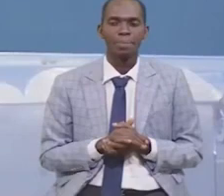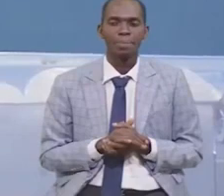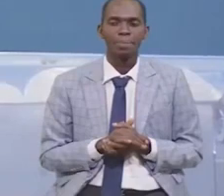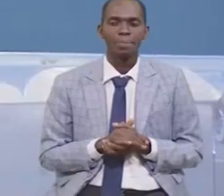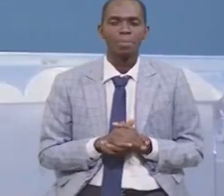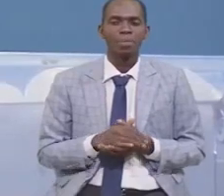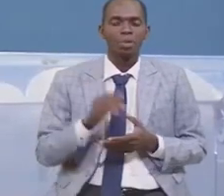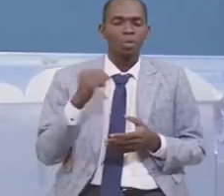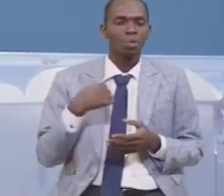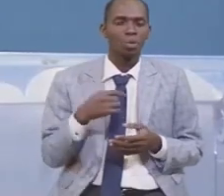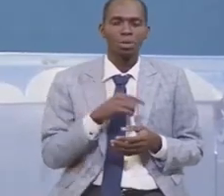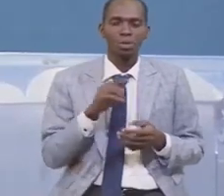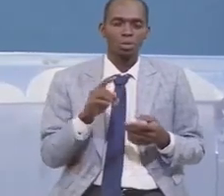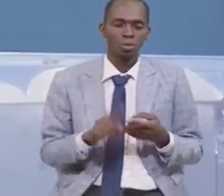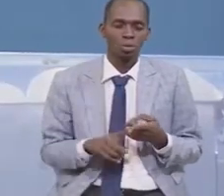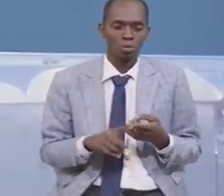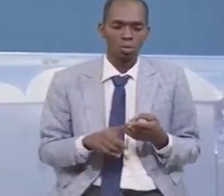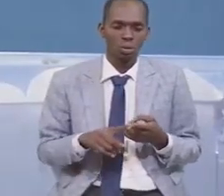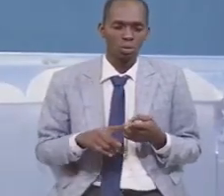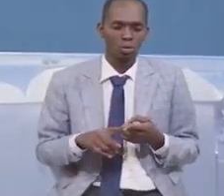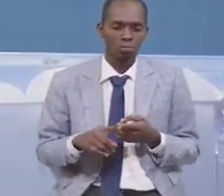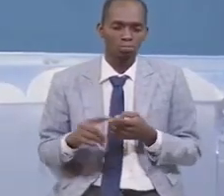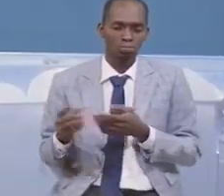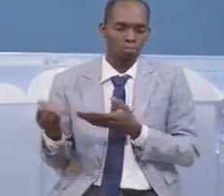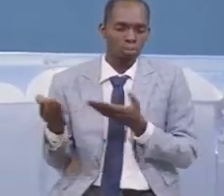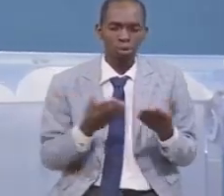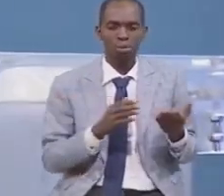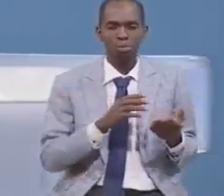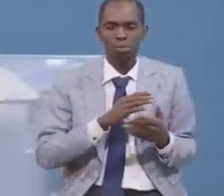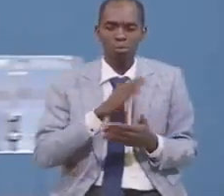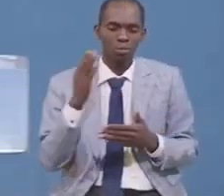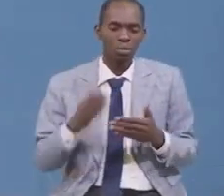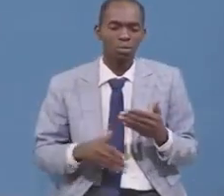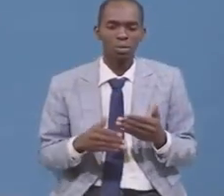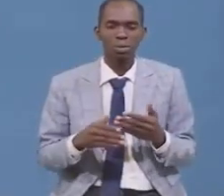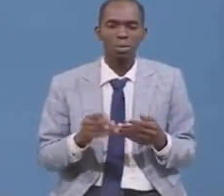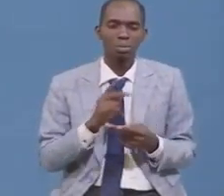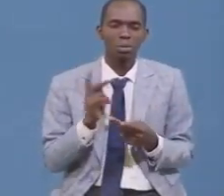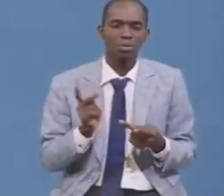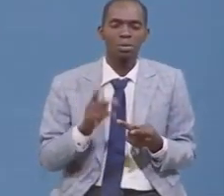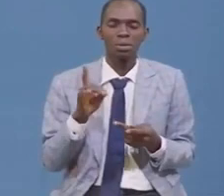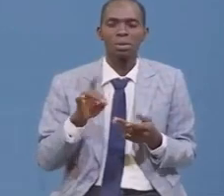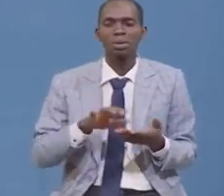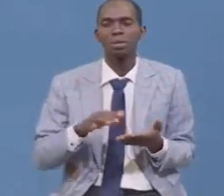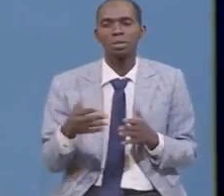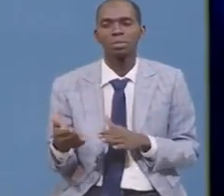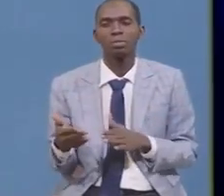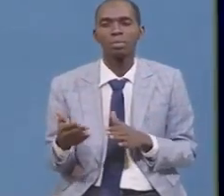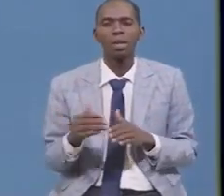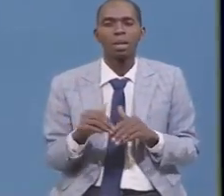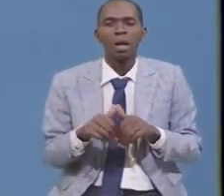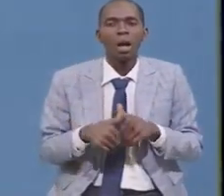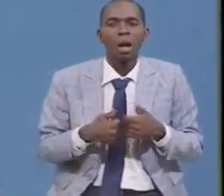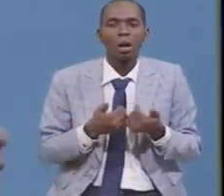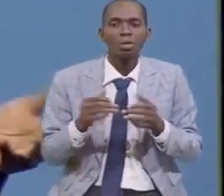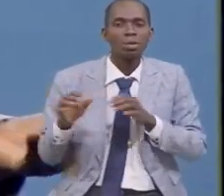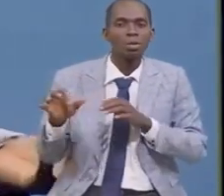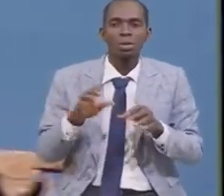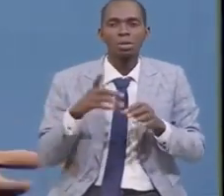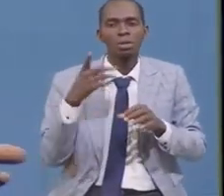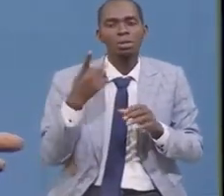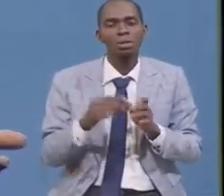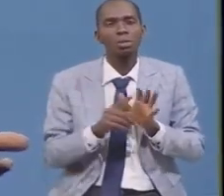perpetual death. లేకపోతే జీవములో నుంచి మృత్యులోనికైనా తీసుకెళ్తాయి. How did the tower of